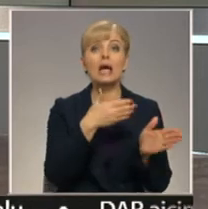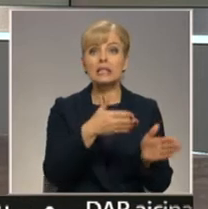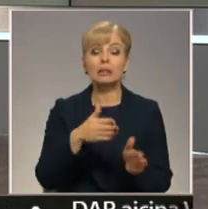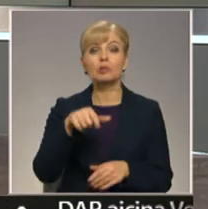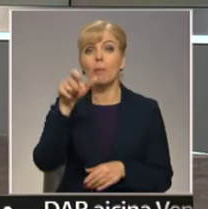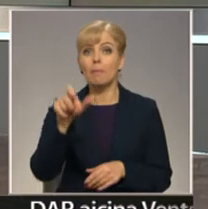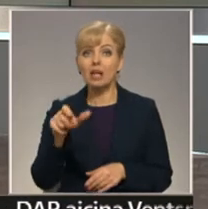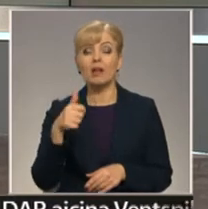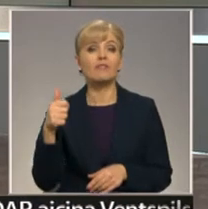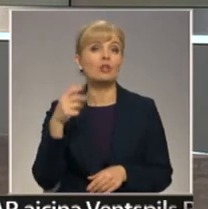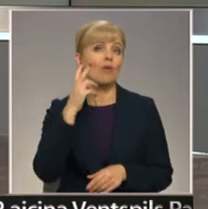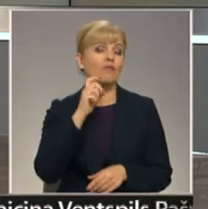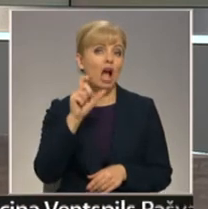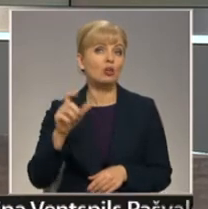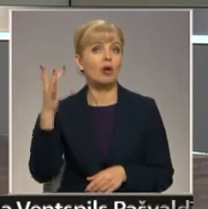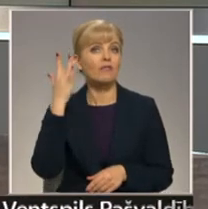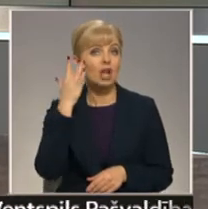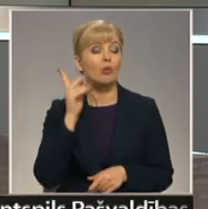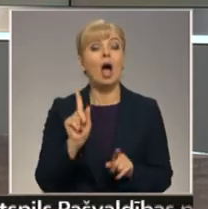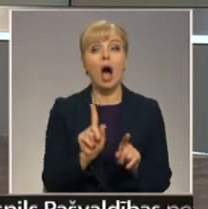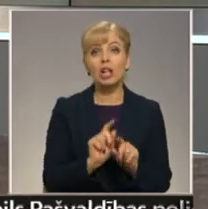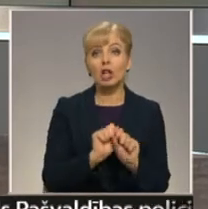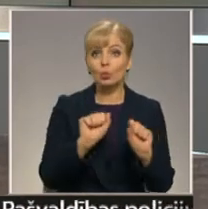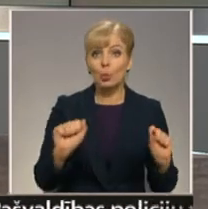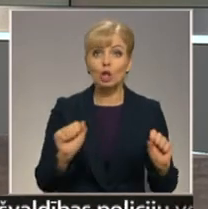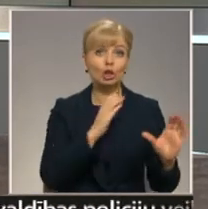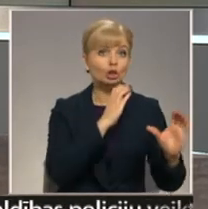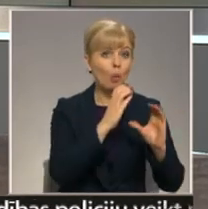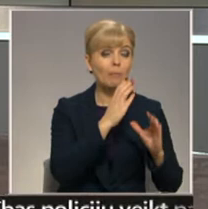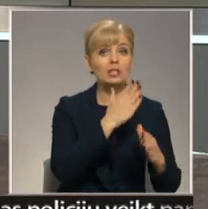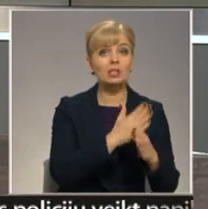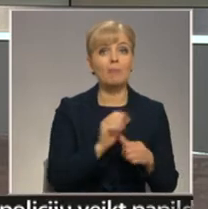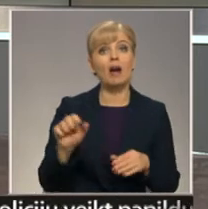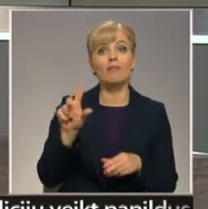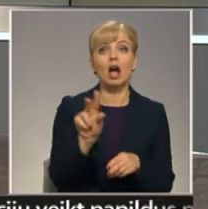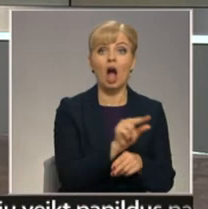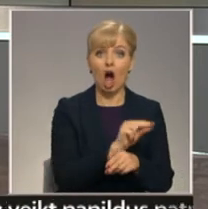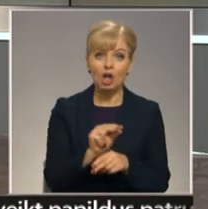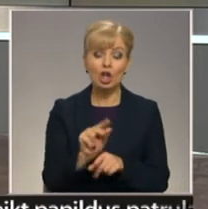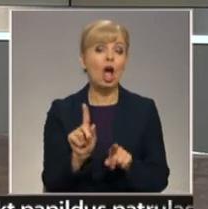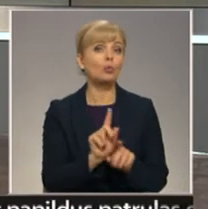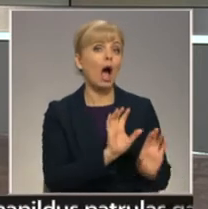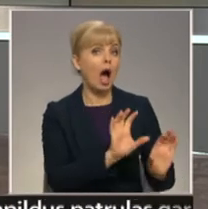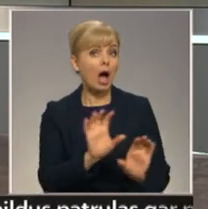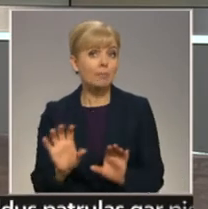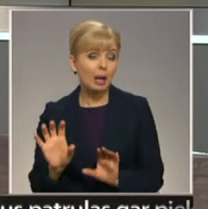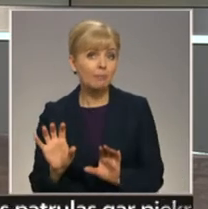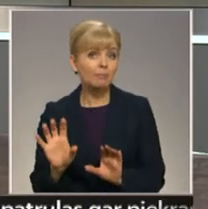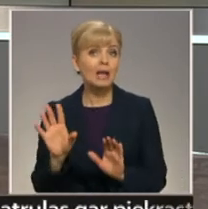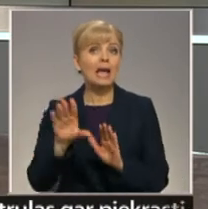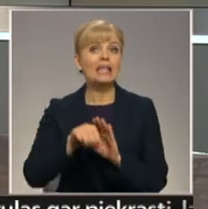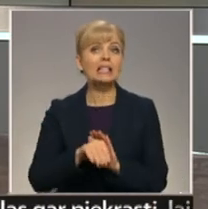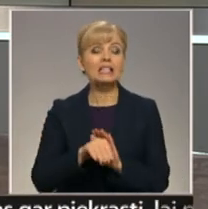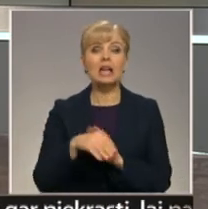viņu vecāku viedokli, kā arī nodrošinātu komunikāciju starp vairākām ārstēšanā un aprūpē iesaistītajām pusēm. Padome